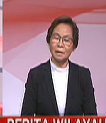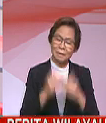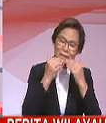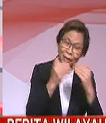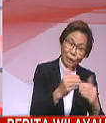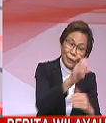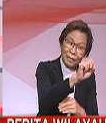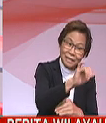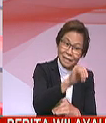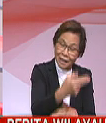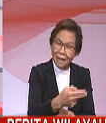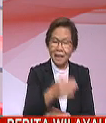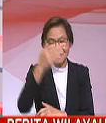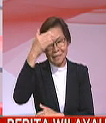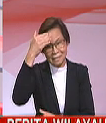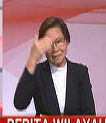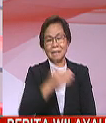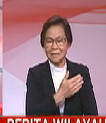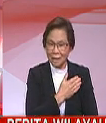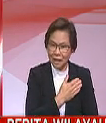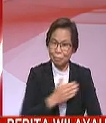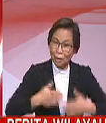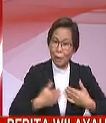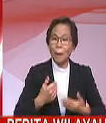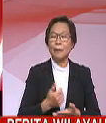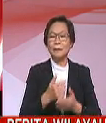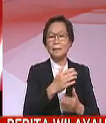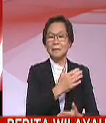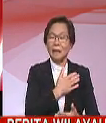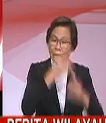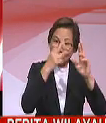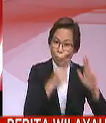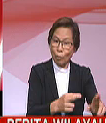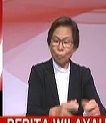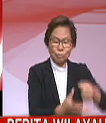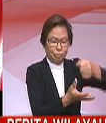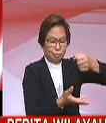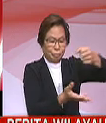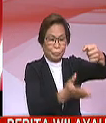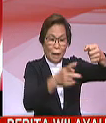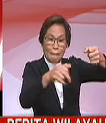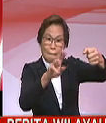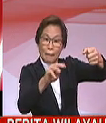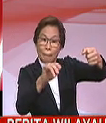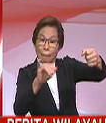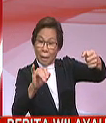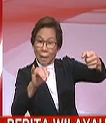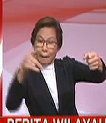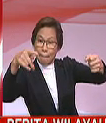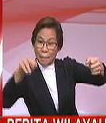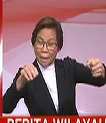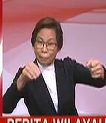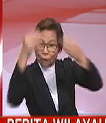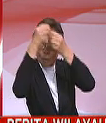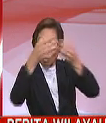Terima kasih Syah, salam sejahtera dan salam hormat. Pakej bantuan pelindungan ekonomi dan rakyat Malaysia Permai yang diumumkan oleh Perdana Menteri Tan